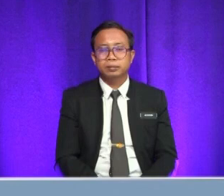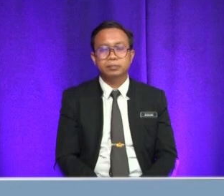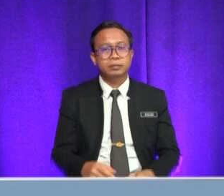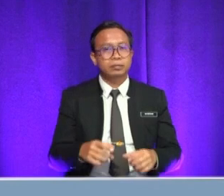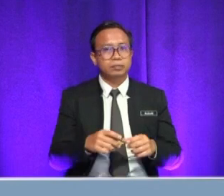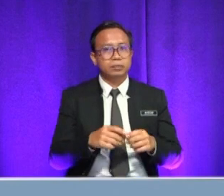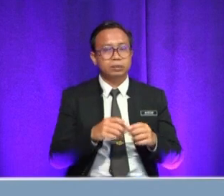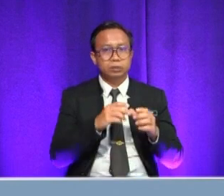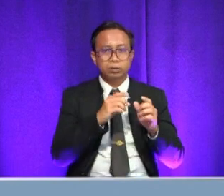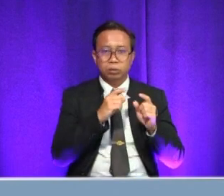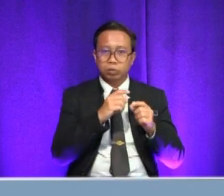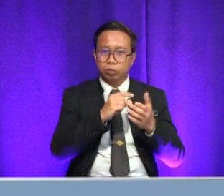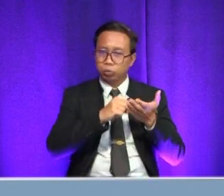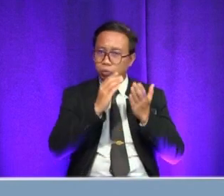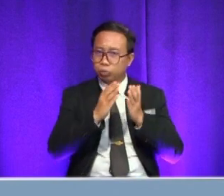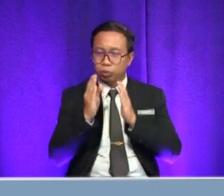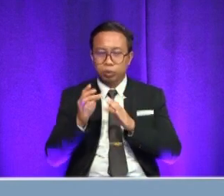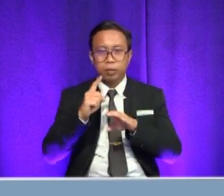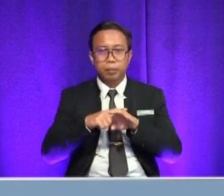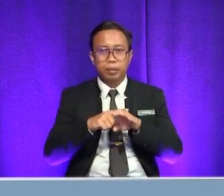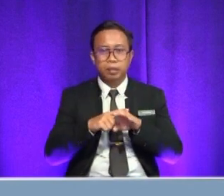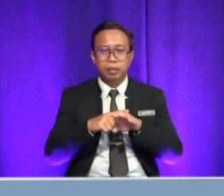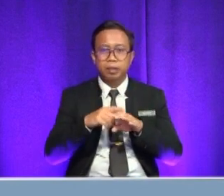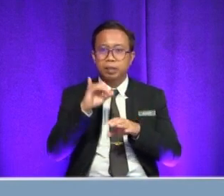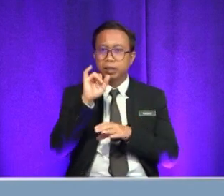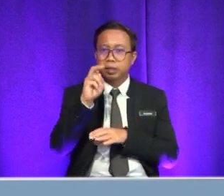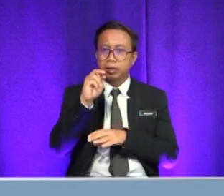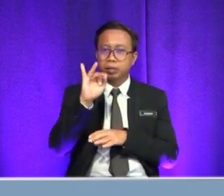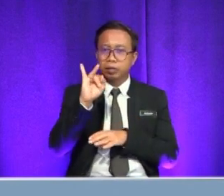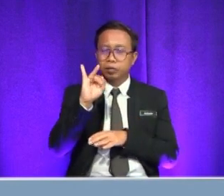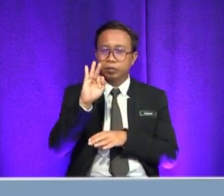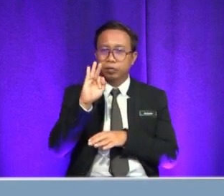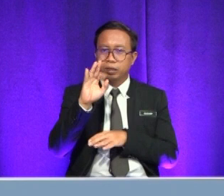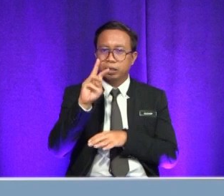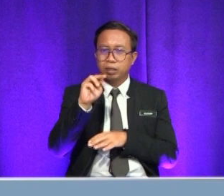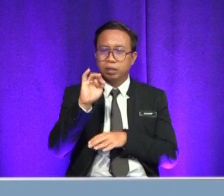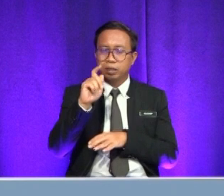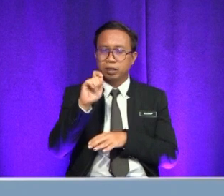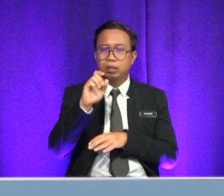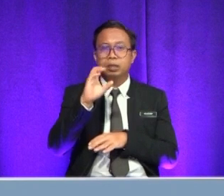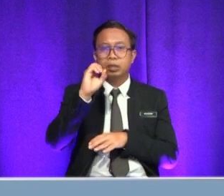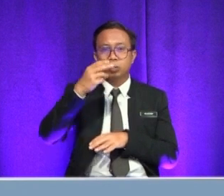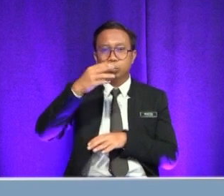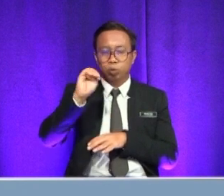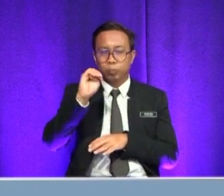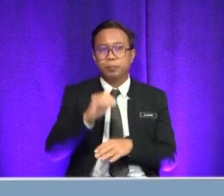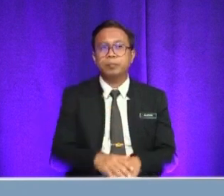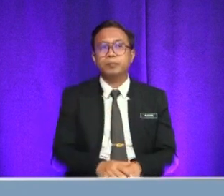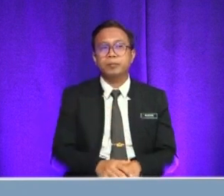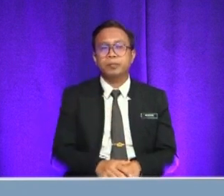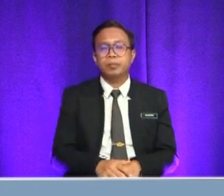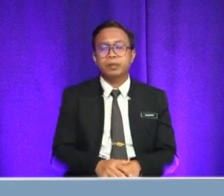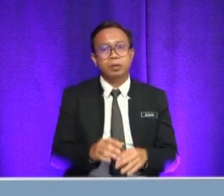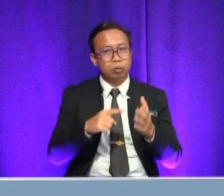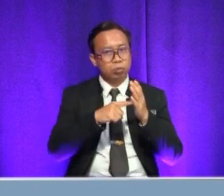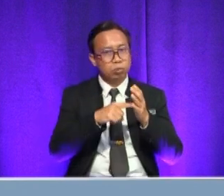Laraskan jarum penunjuk pada kedudukan infinity ohm. Okey, betul. Okey, laraskan jarum penunjuk pada